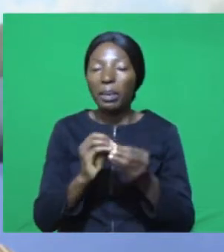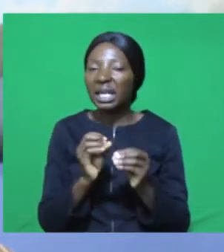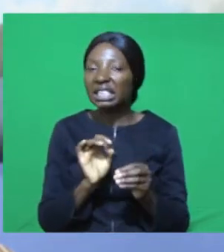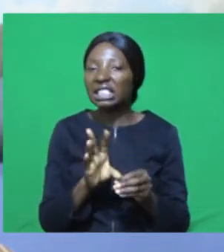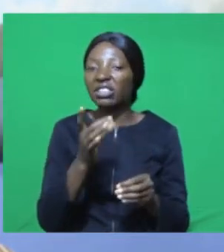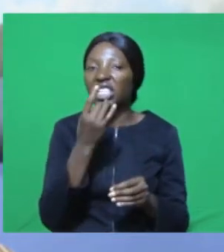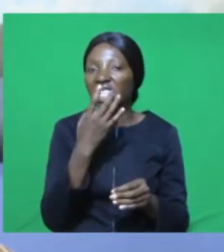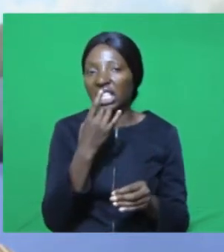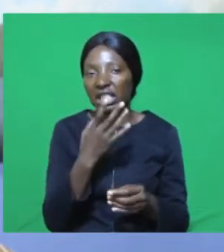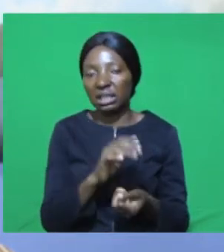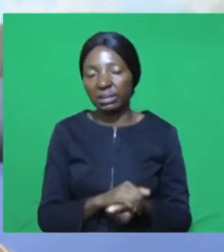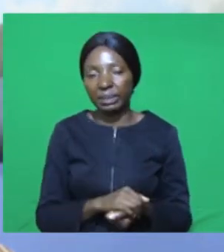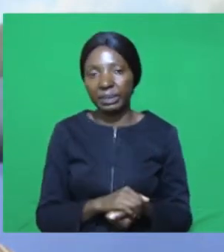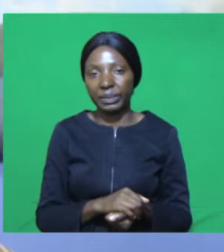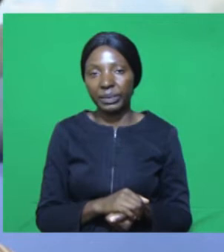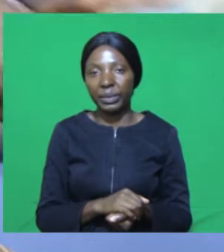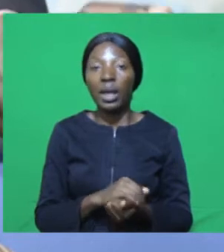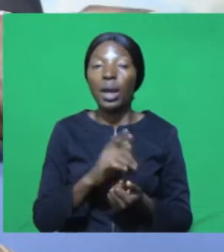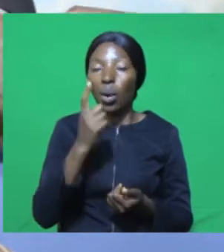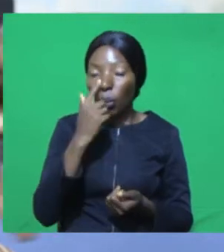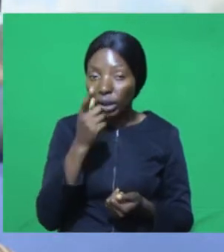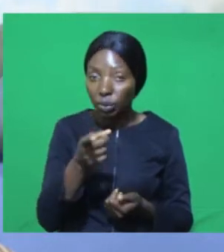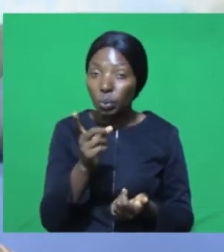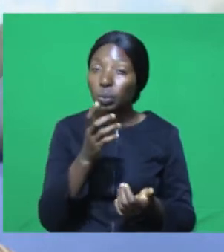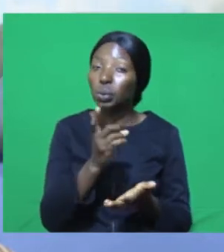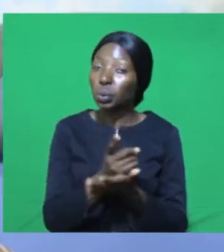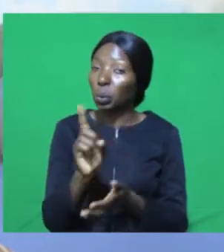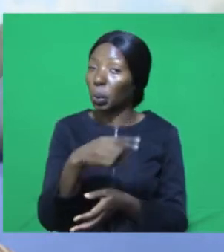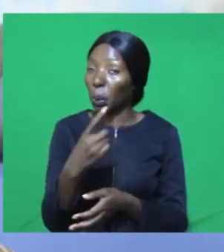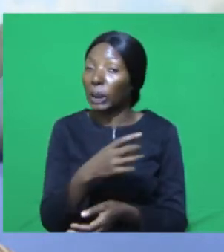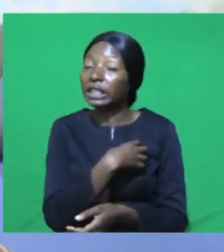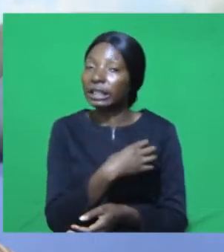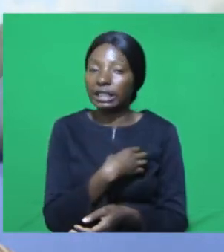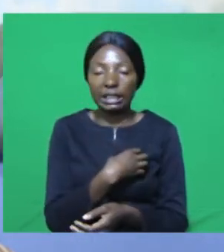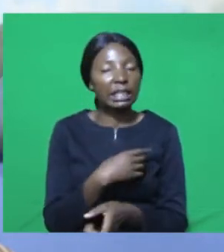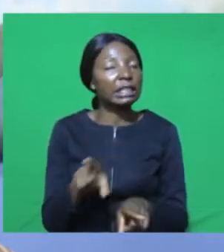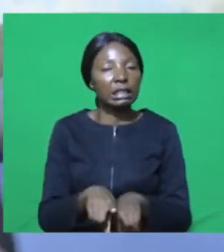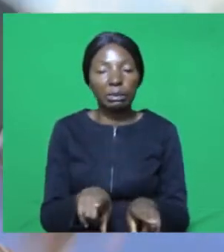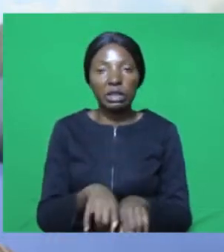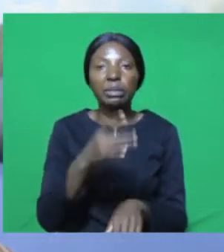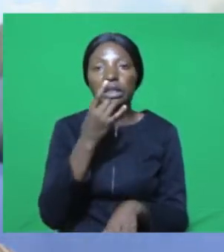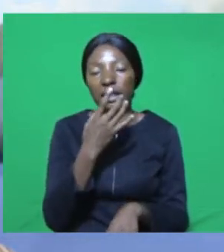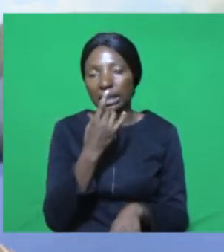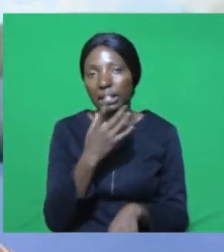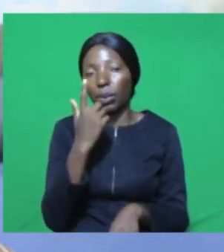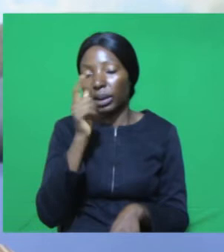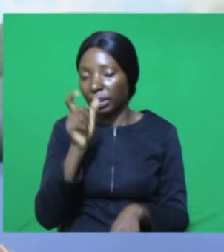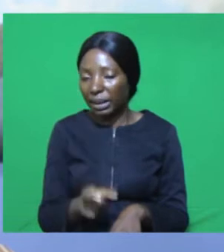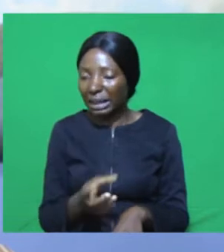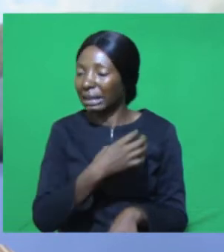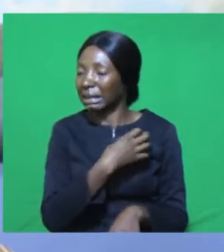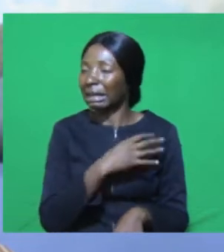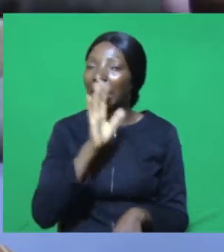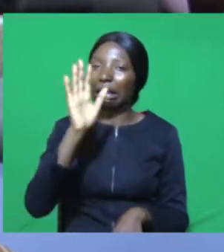wazvisvibisa. Alright. Pane chitema. Chitema chinosvibisa. Very good. Okay. Saka munhu kana aita chitema ari